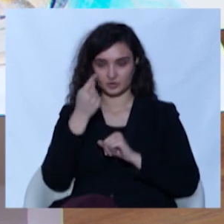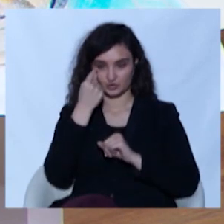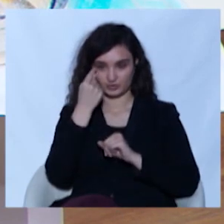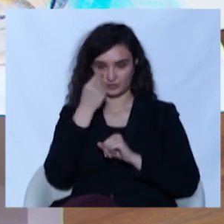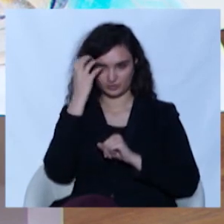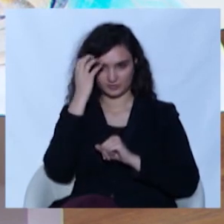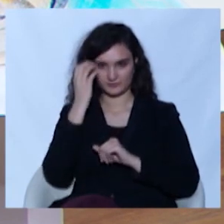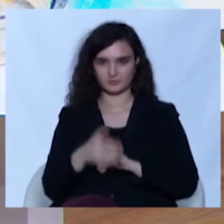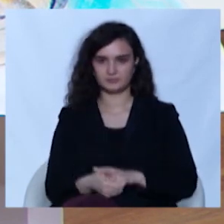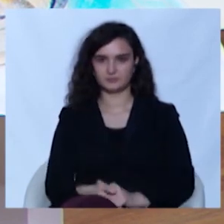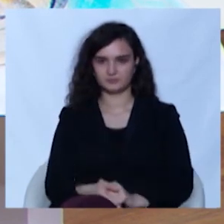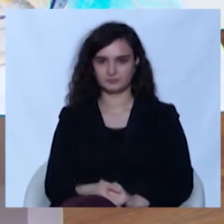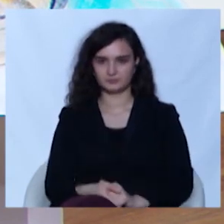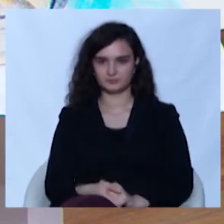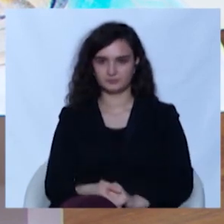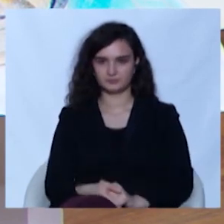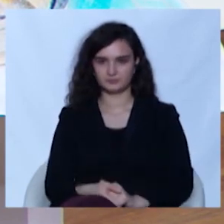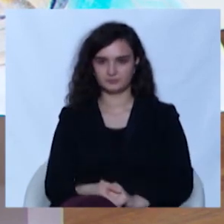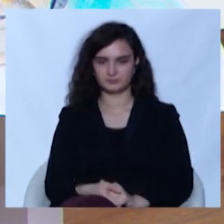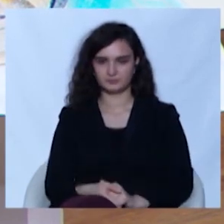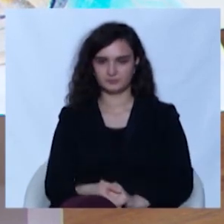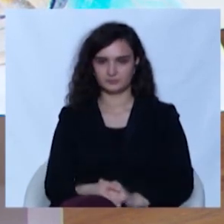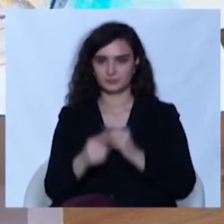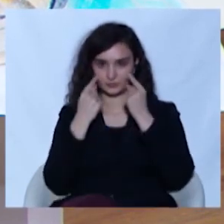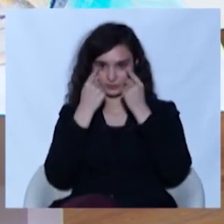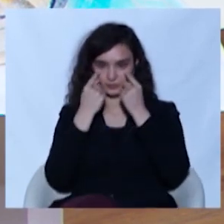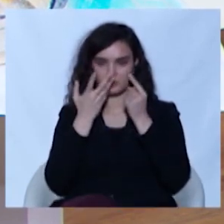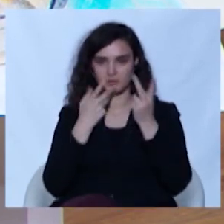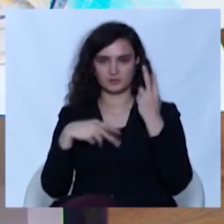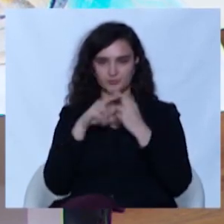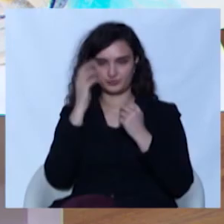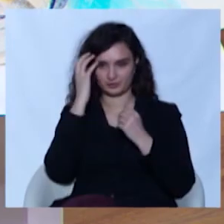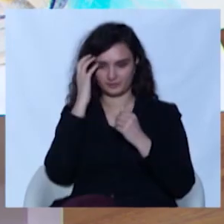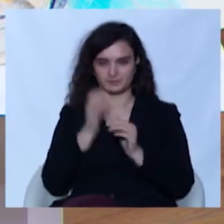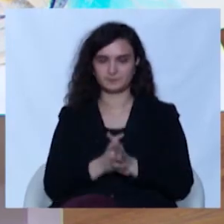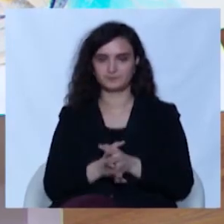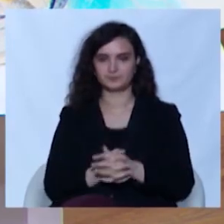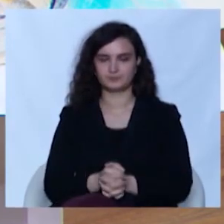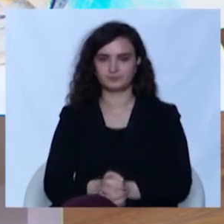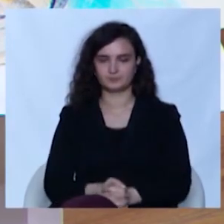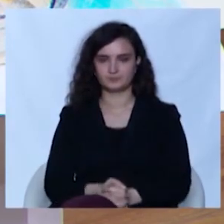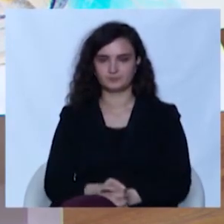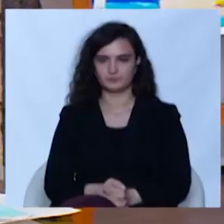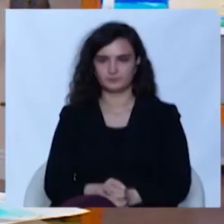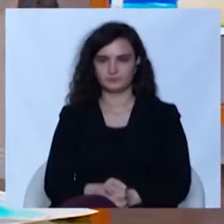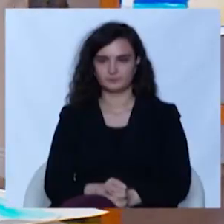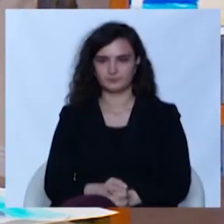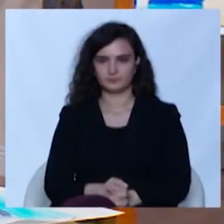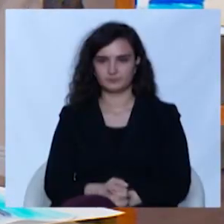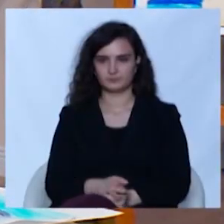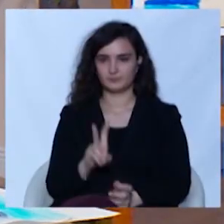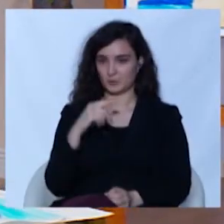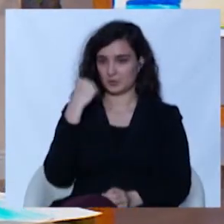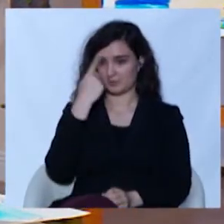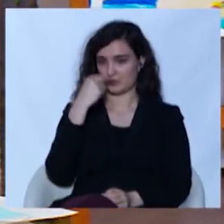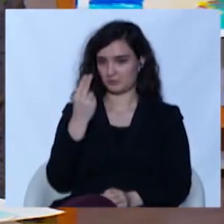шави. Ай, ес. Гуга ойлес эрти перис, как шави. Чонгва как меоре портрет, ромель